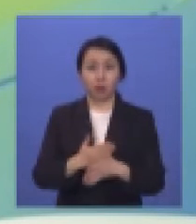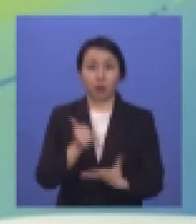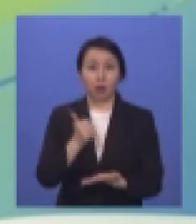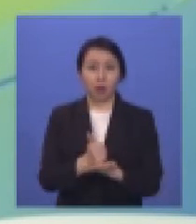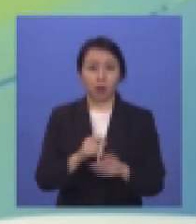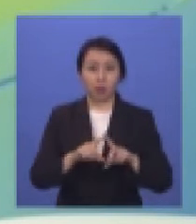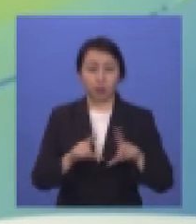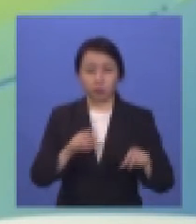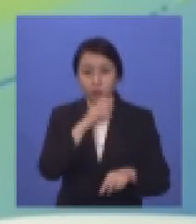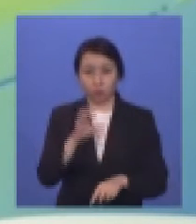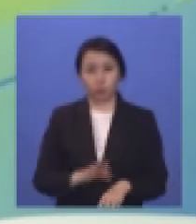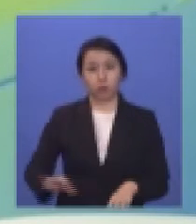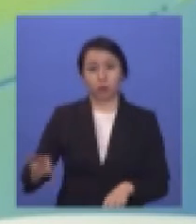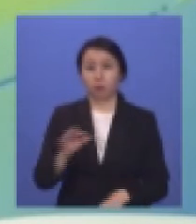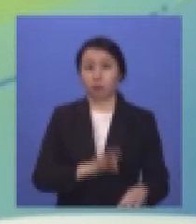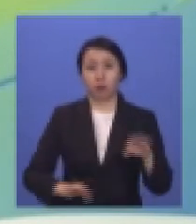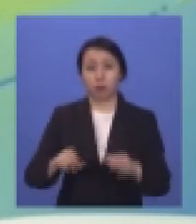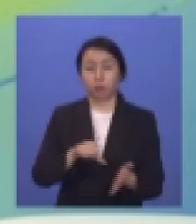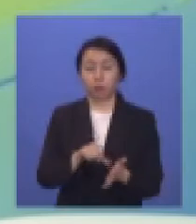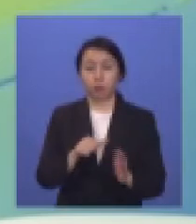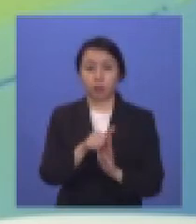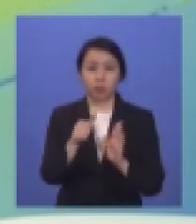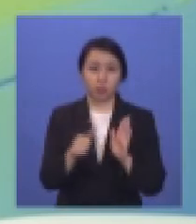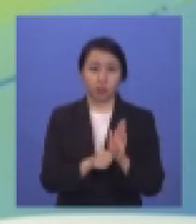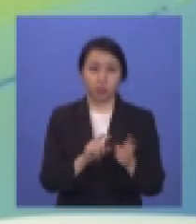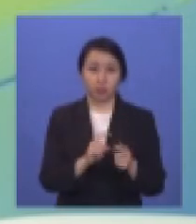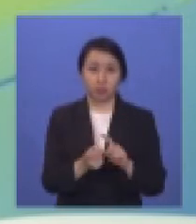Акимата Северо-Казахстанской области. В проекте приняли